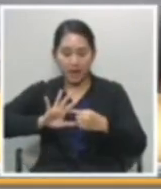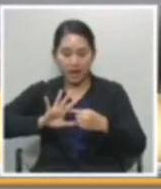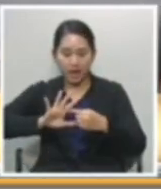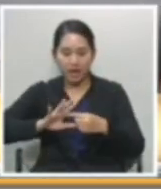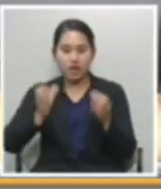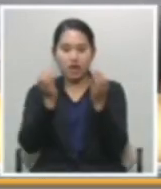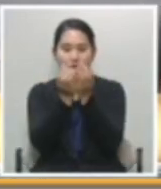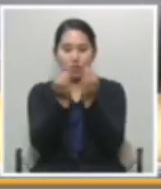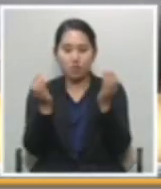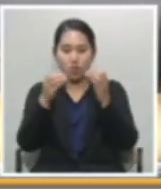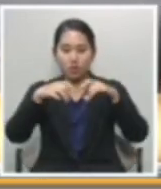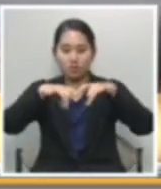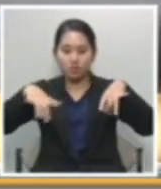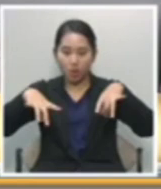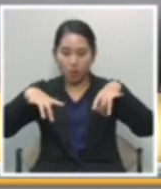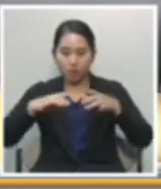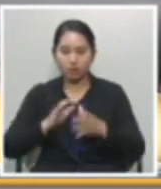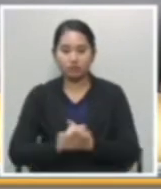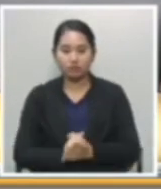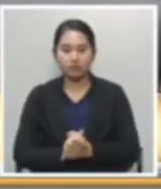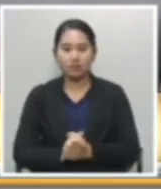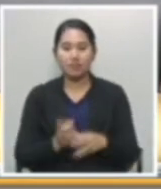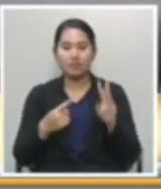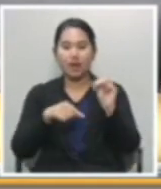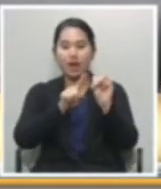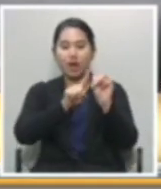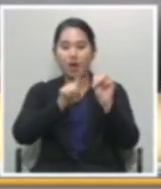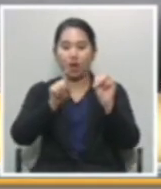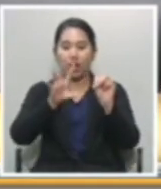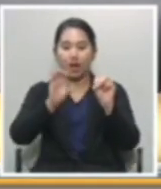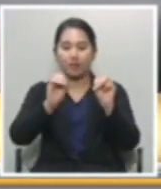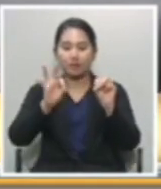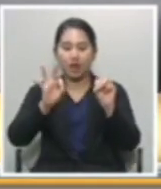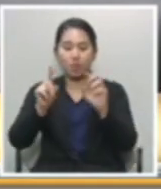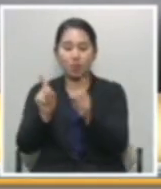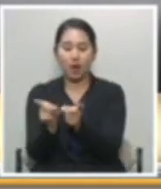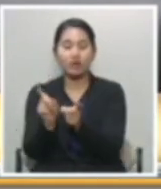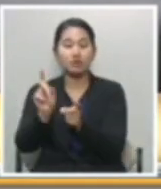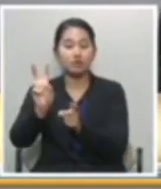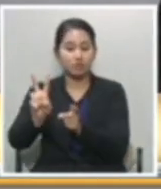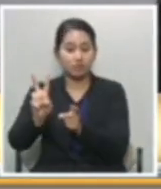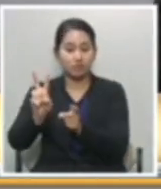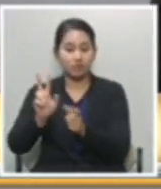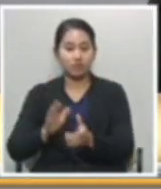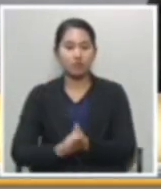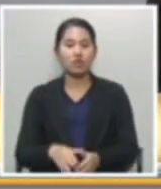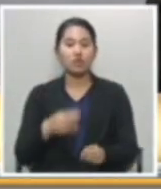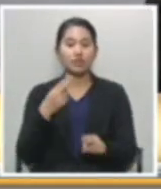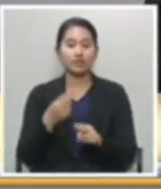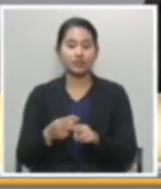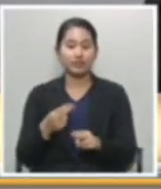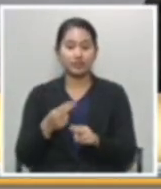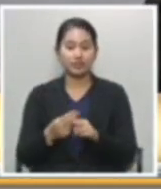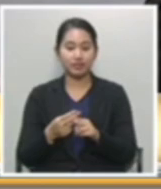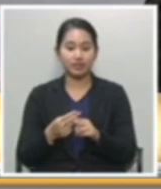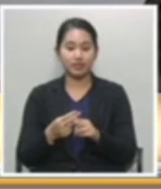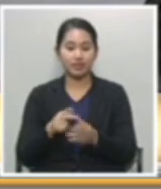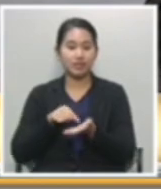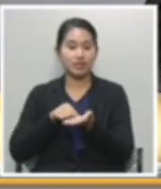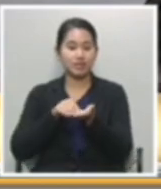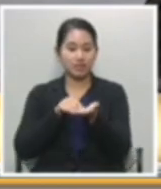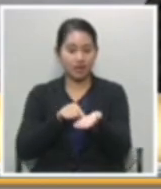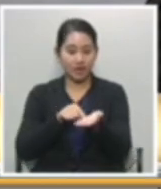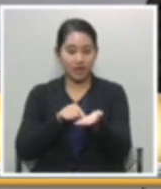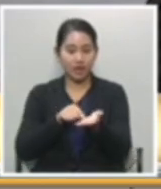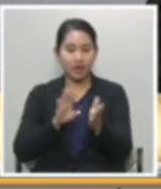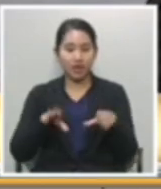ธรรมนูญนะครับมาตรา159วรรค2นะที่ต้องเสนอชื่อให้สมาชิกส